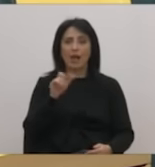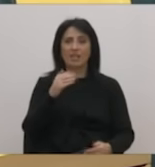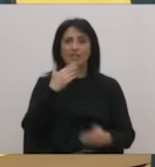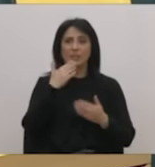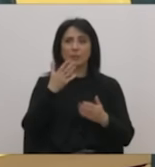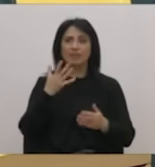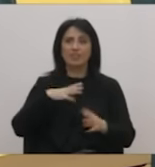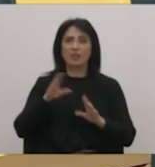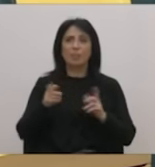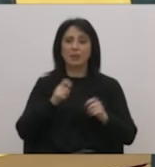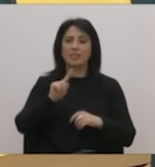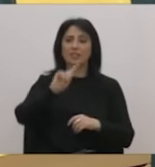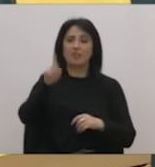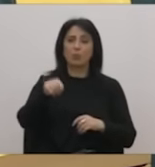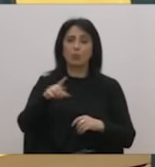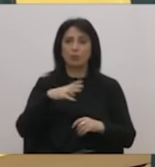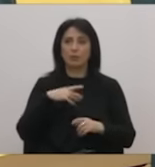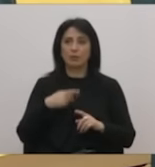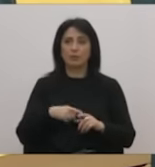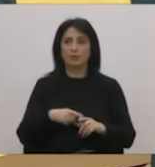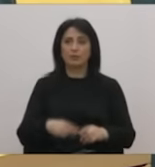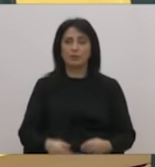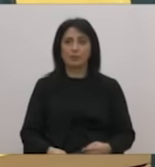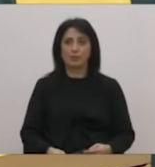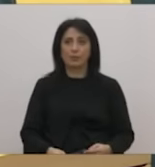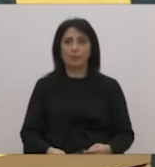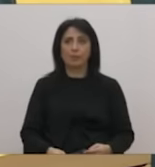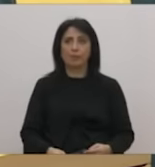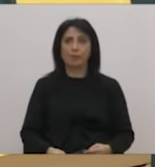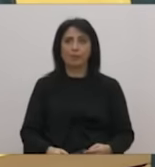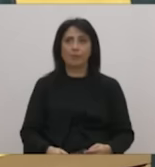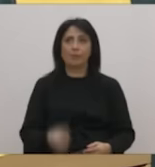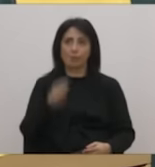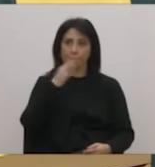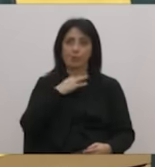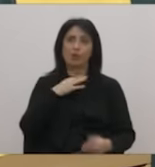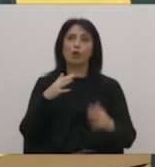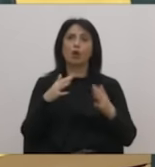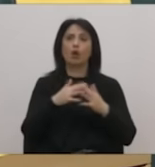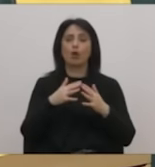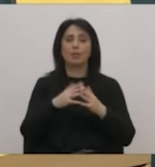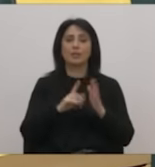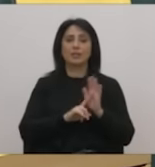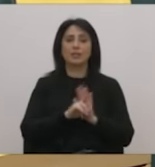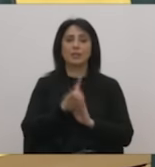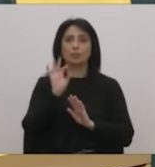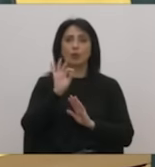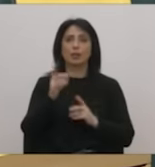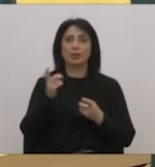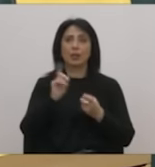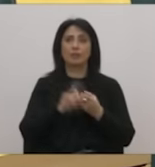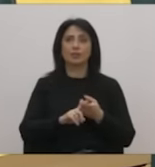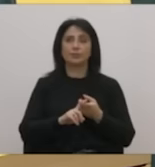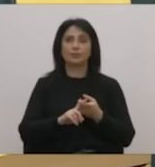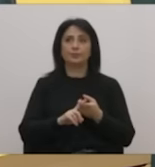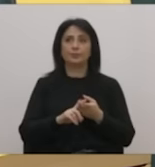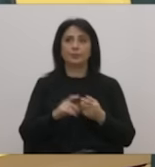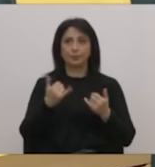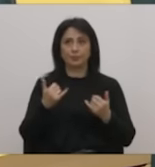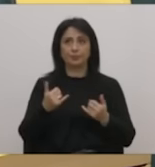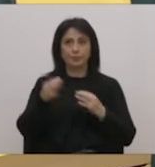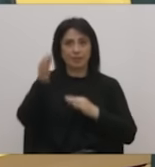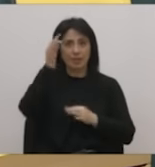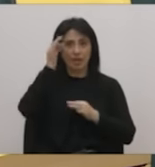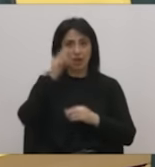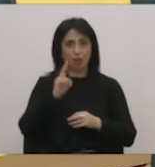ეკითხებოდა საქართველოს პრეზიდენტს იმას, რომ მითხარით ომის დაწყებასთან დაკავშირებით, ეხლა გაახსენდა